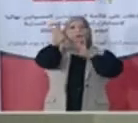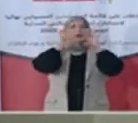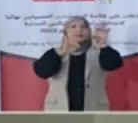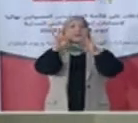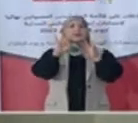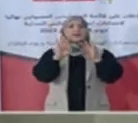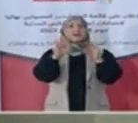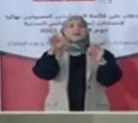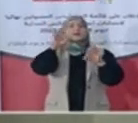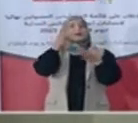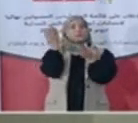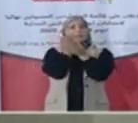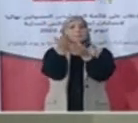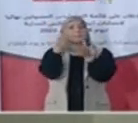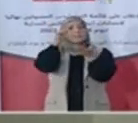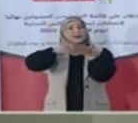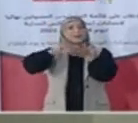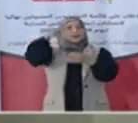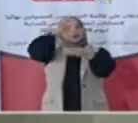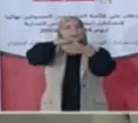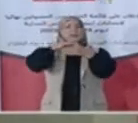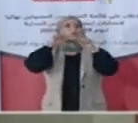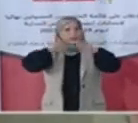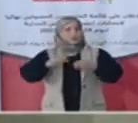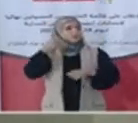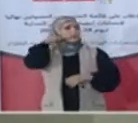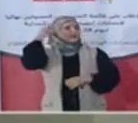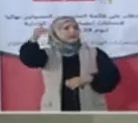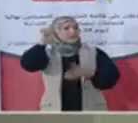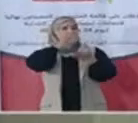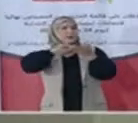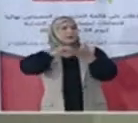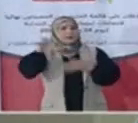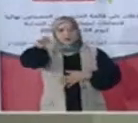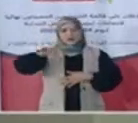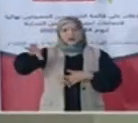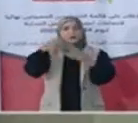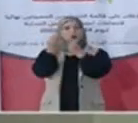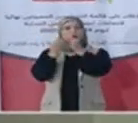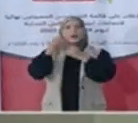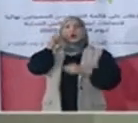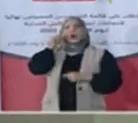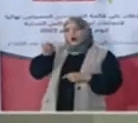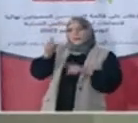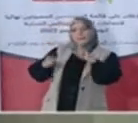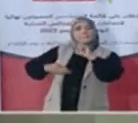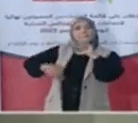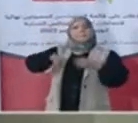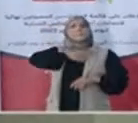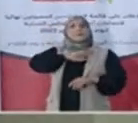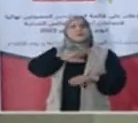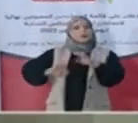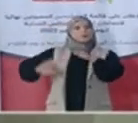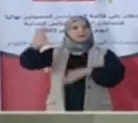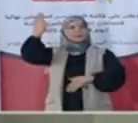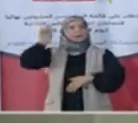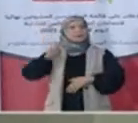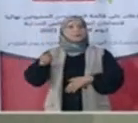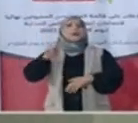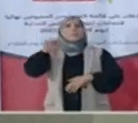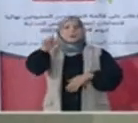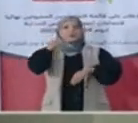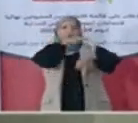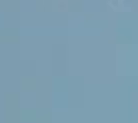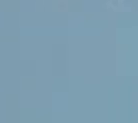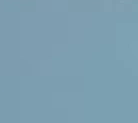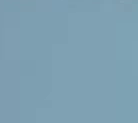الاقتراع، ويمكن له أن يتصل بالإدارة الجهوية أو بالمنسق المحلي اللي هو موجود في كل معتمدية وفي كل